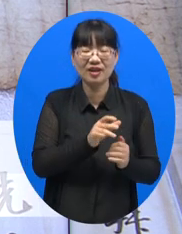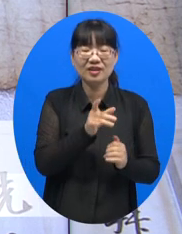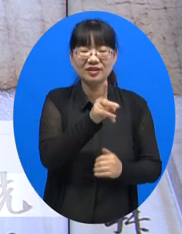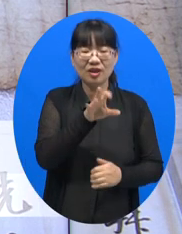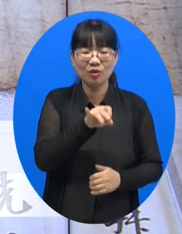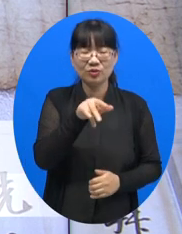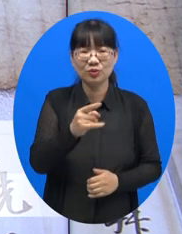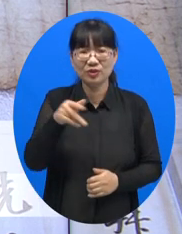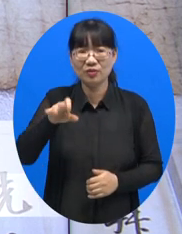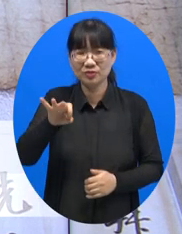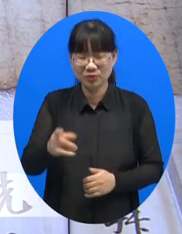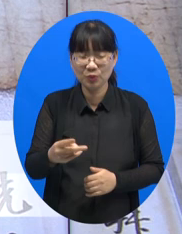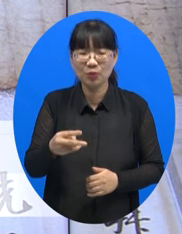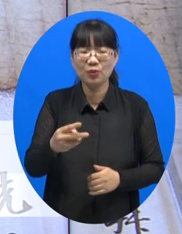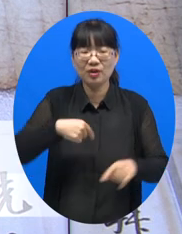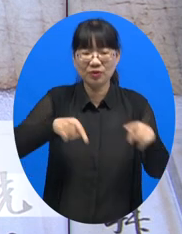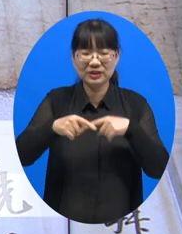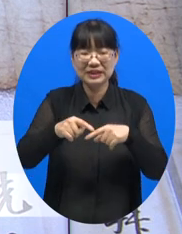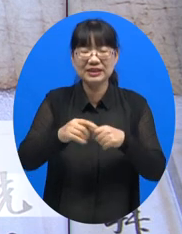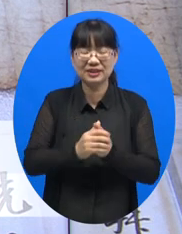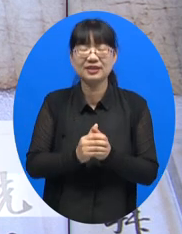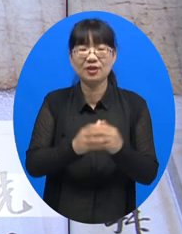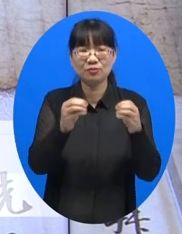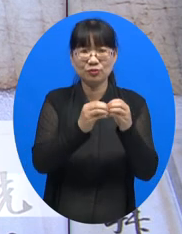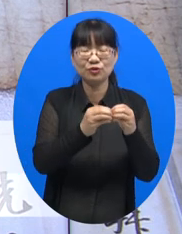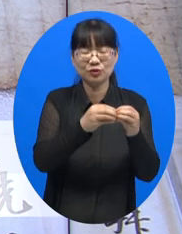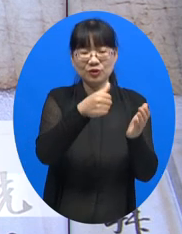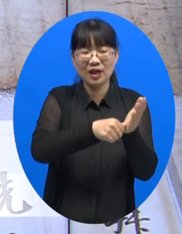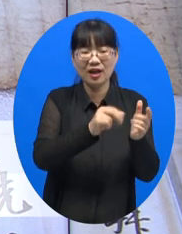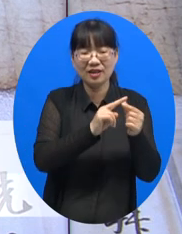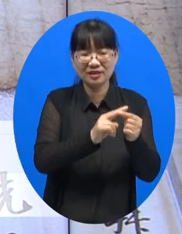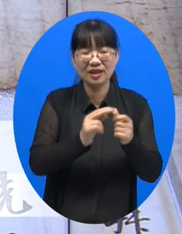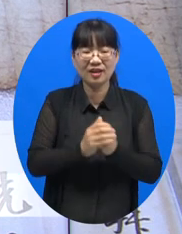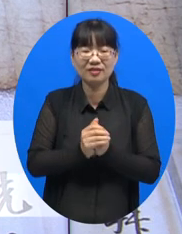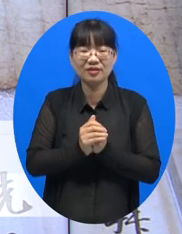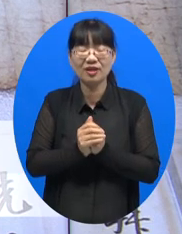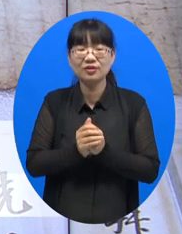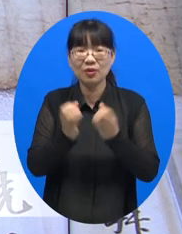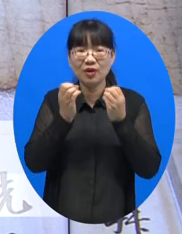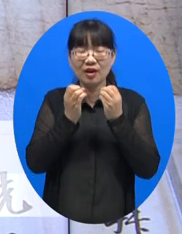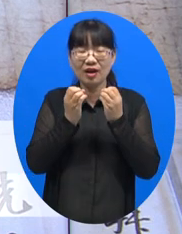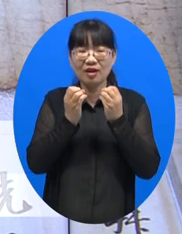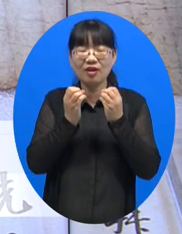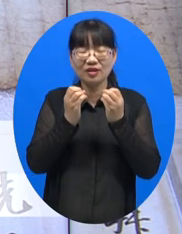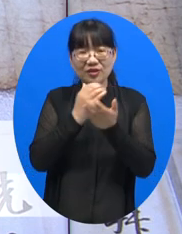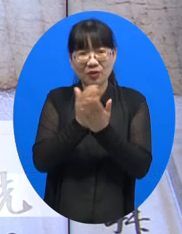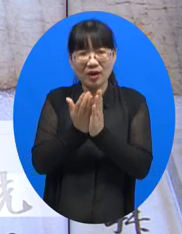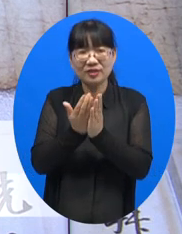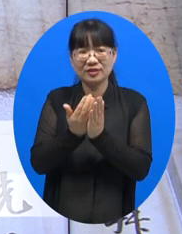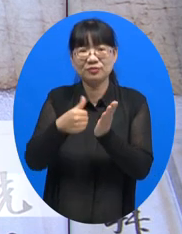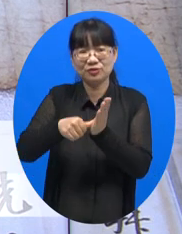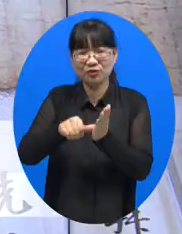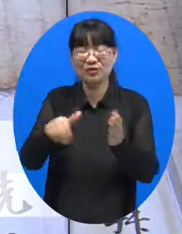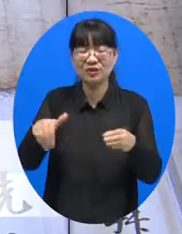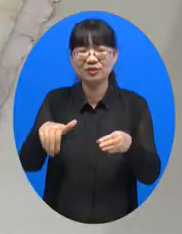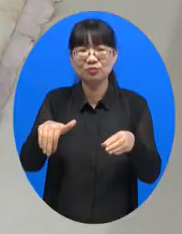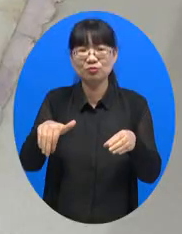활동을 할 수 있는 작품들과 창의적인 브라도 함께 지정 됐는데요 최창수 기자가 소개해드립니다